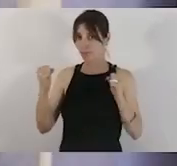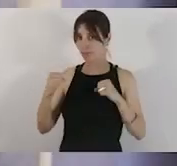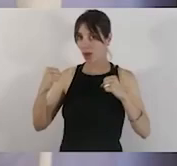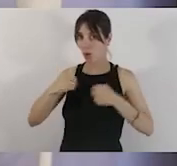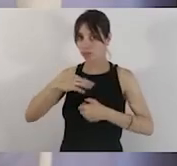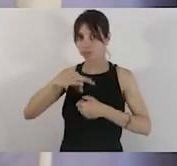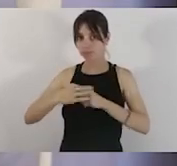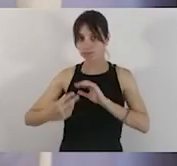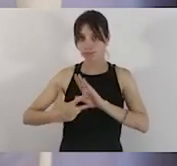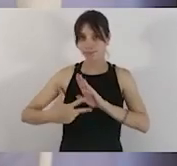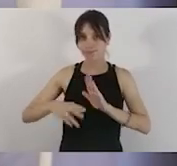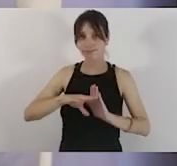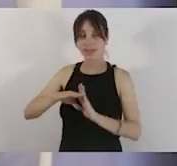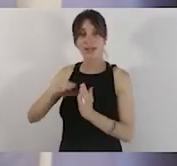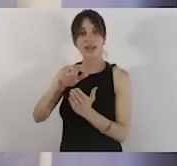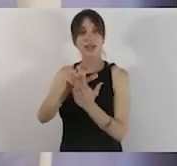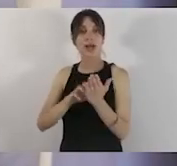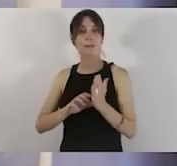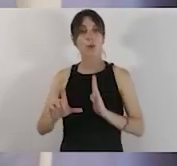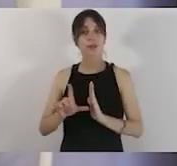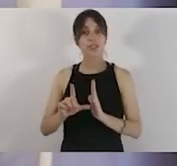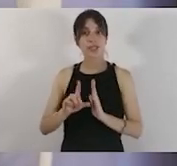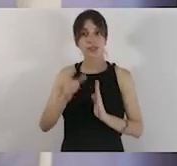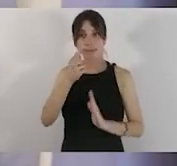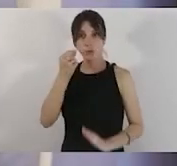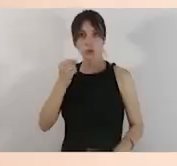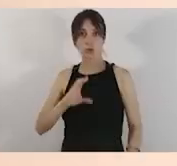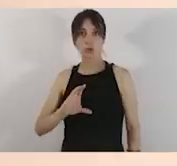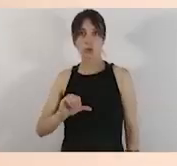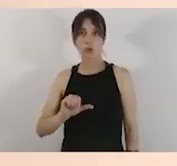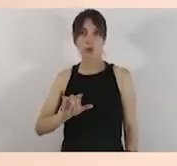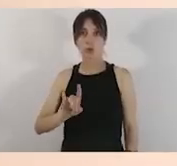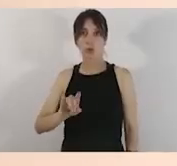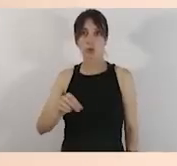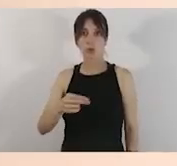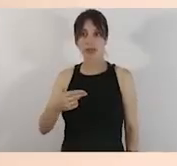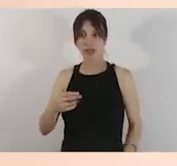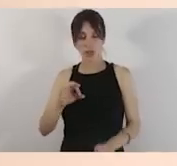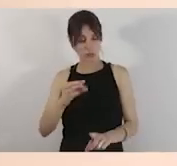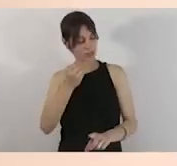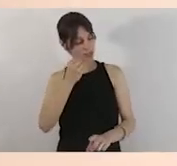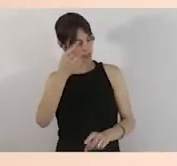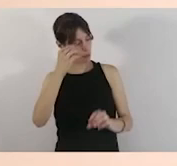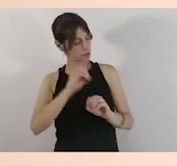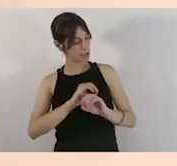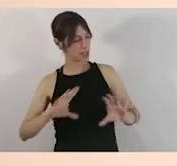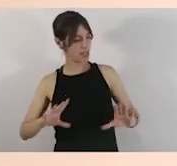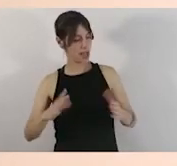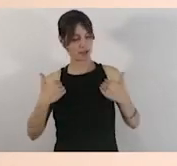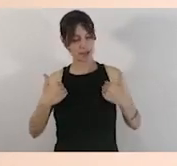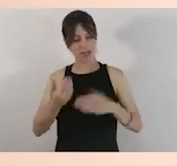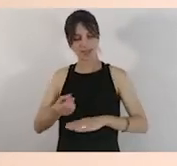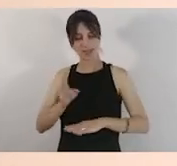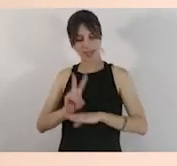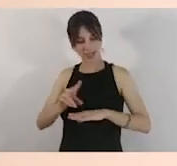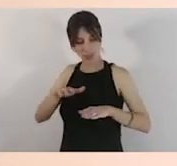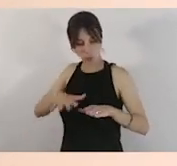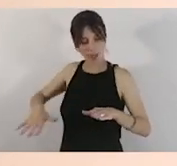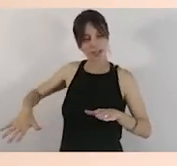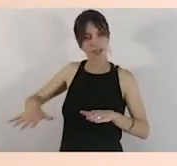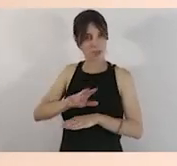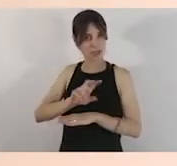Le rapport numéro 17, Monsieur Kahn. Oui, j'ai repris mes esprits. Là, c'est sur ma délégation Espace Vert, donc ça devrait